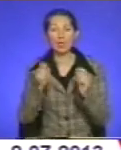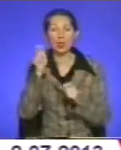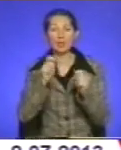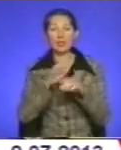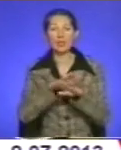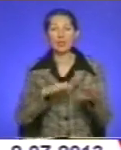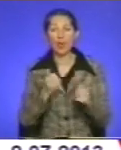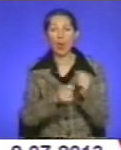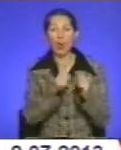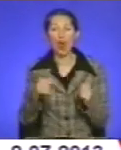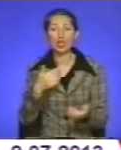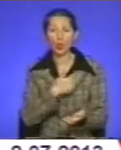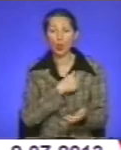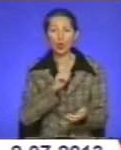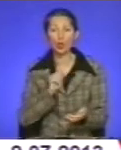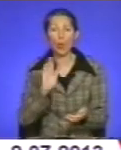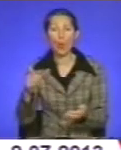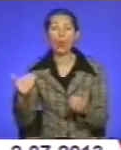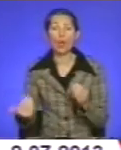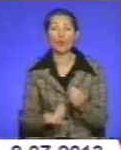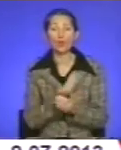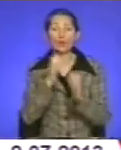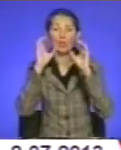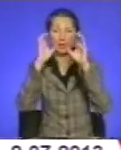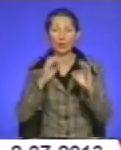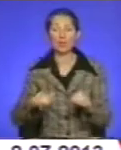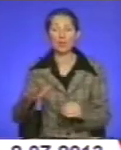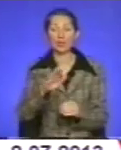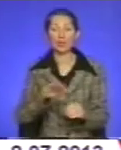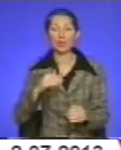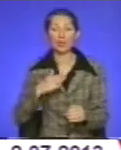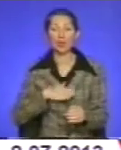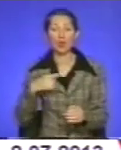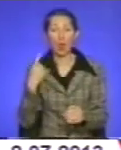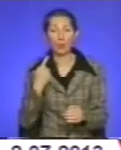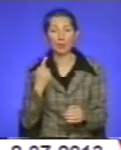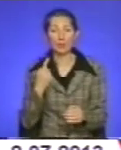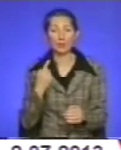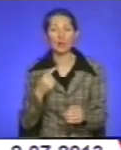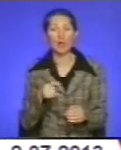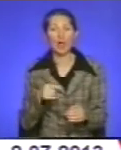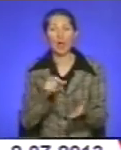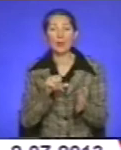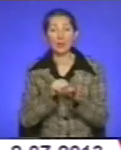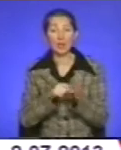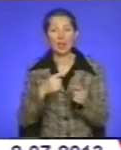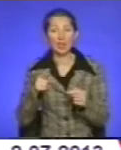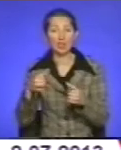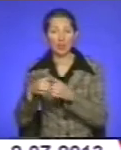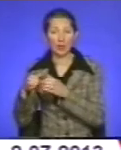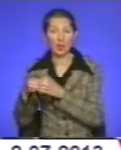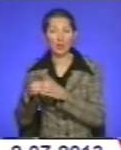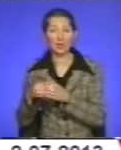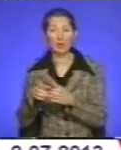хоче, щоб було відновлено законність на території нашої області. Натомість представники решту фракцій висловлюються про